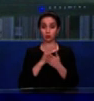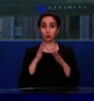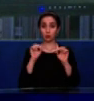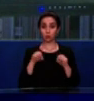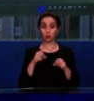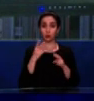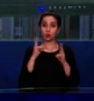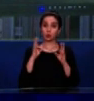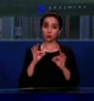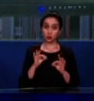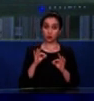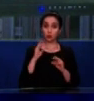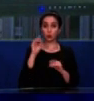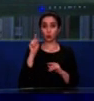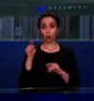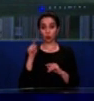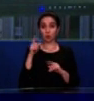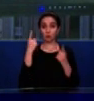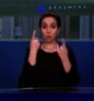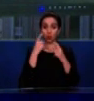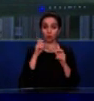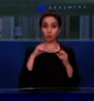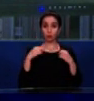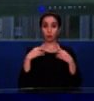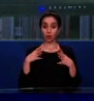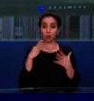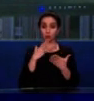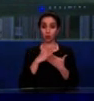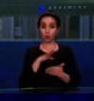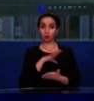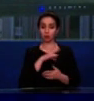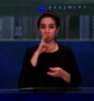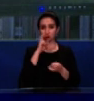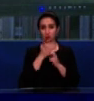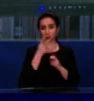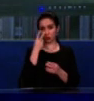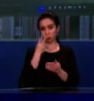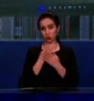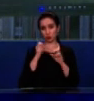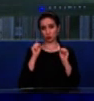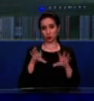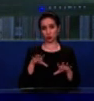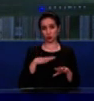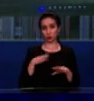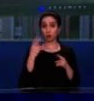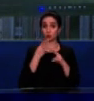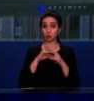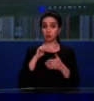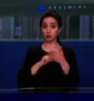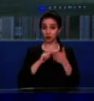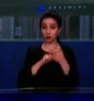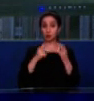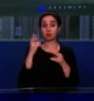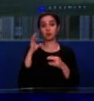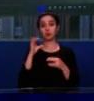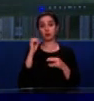mumkin. Lekin u ma'lumotlarga boy bo'lgani bilan zerkarli ko'rinishda bo'lishi mumkin. Shu sababli uni